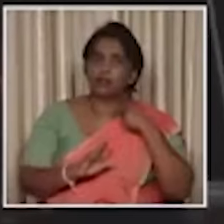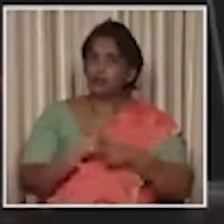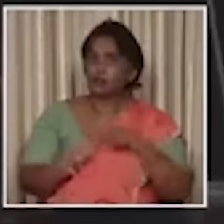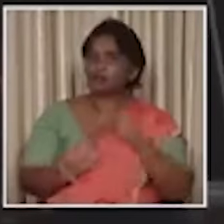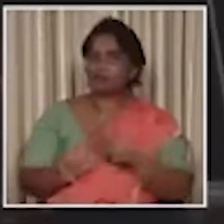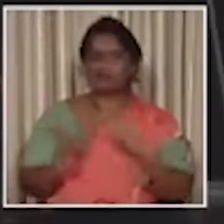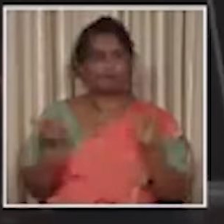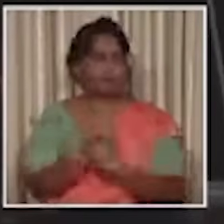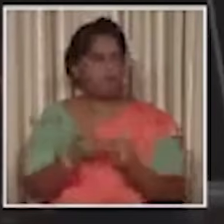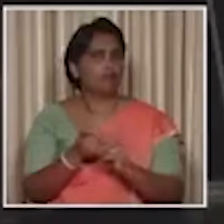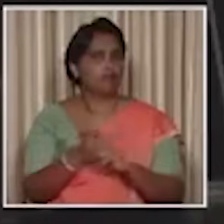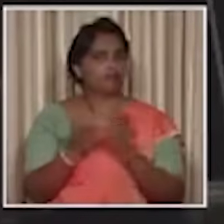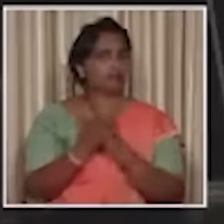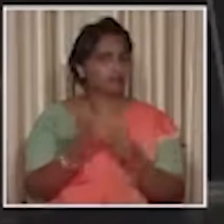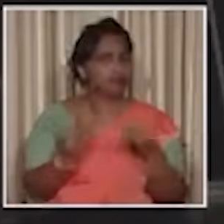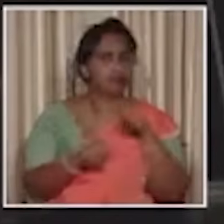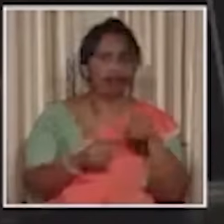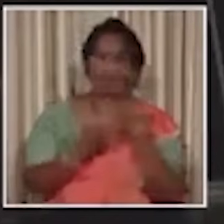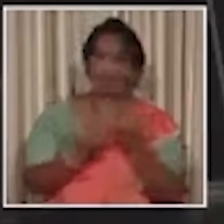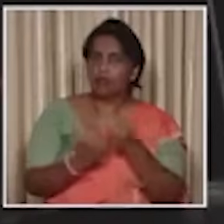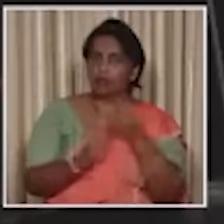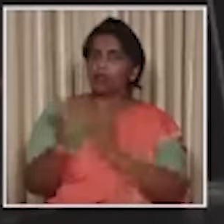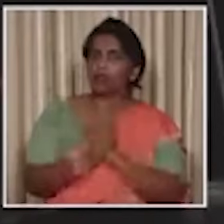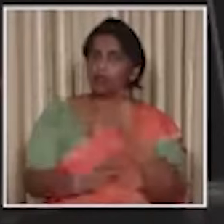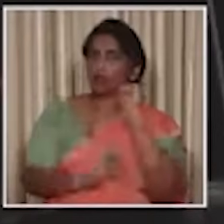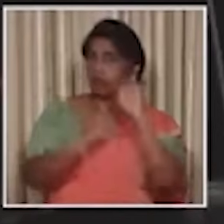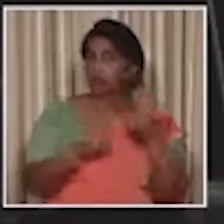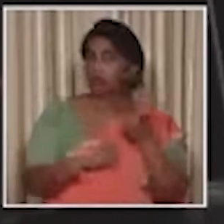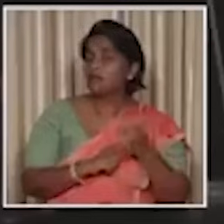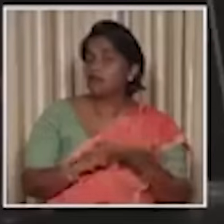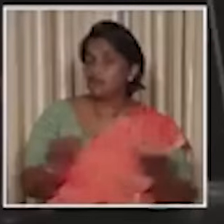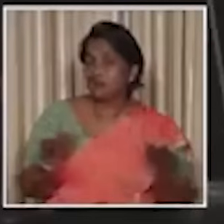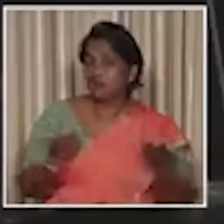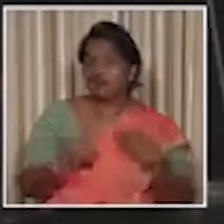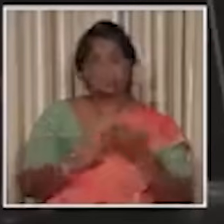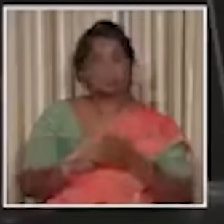அந்த மக்களுக்கான உரித்து முக்கியமா? இங்கே அடிக்கடி ஜனாதிபதி ஒரு வசனம் பாவிக்கிறார், வடக்கை